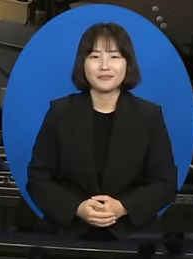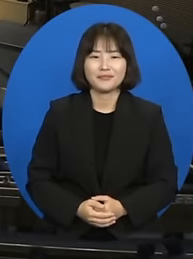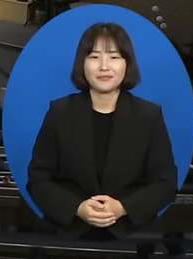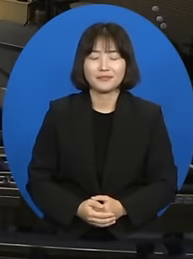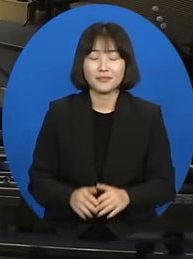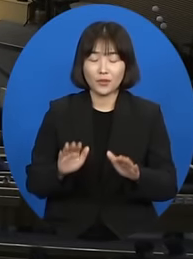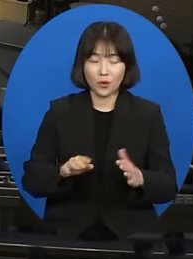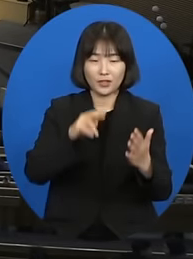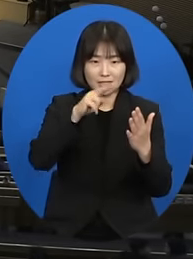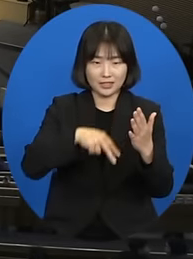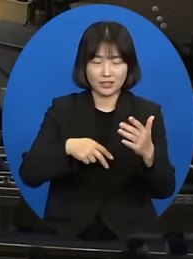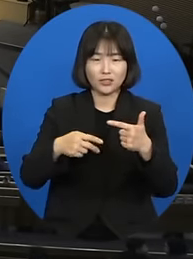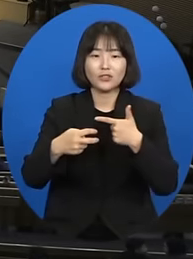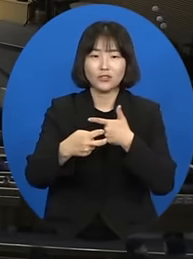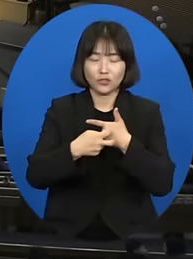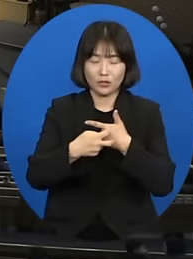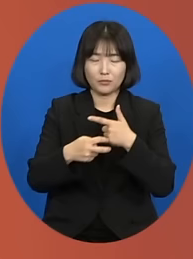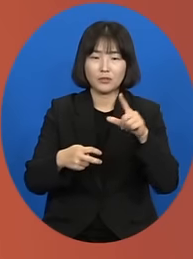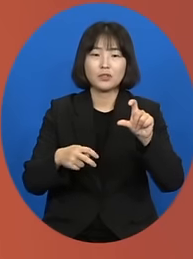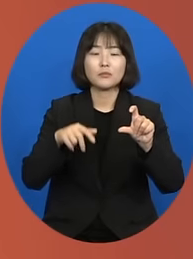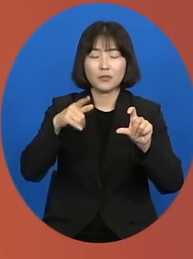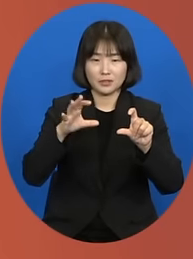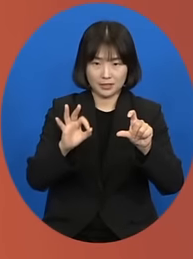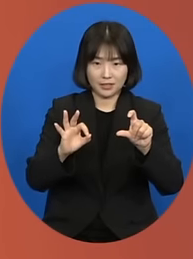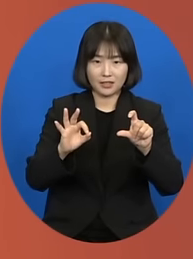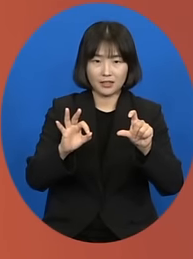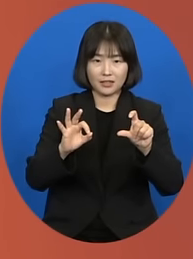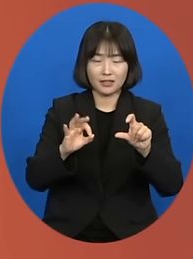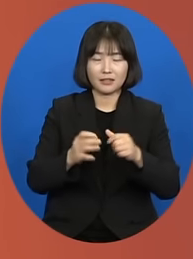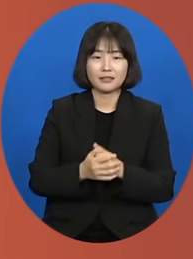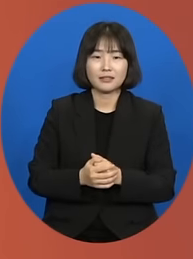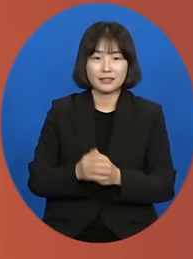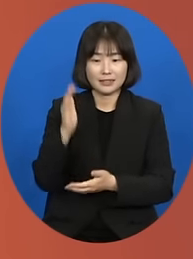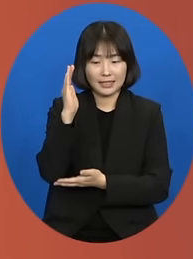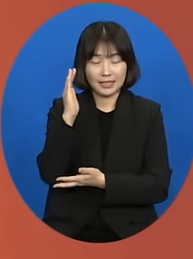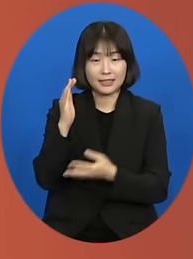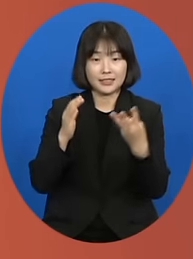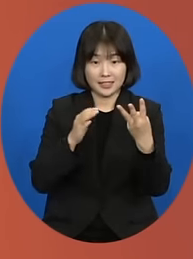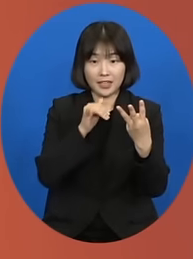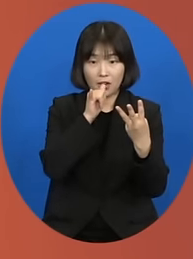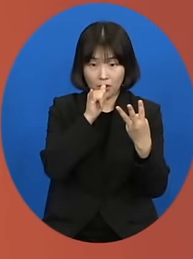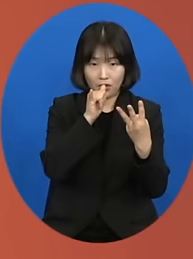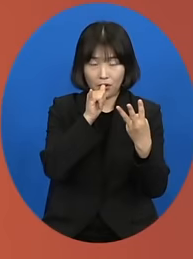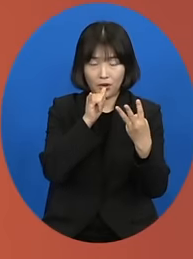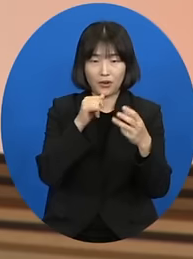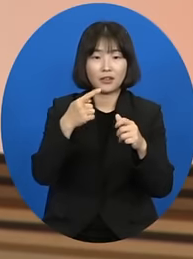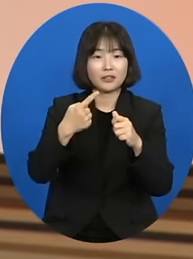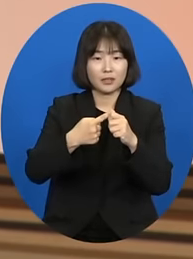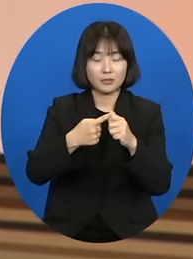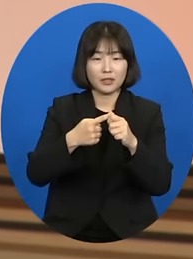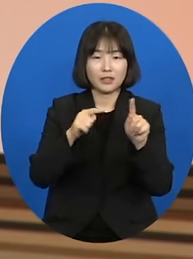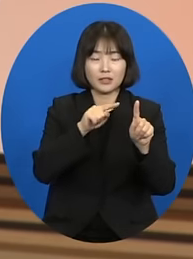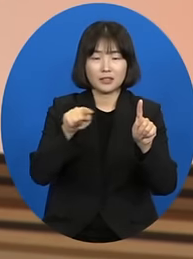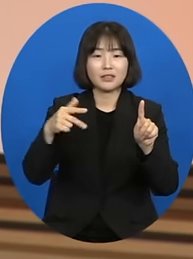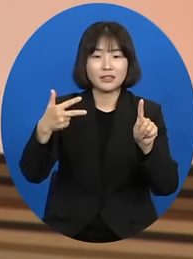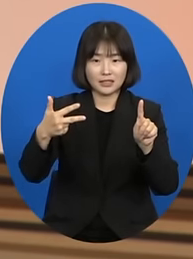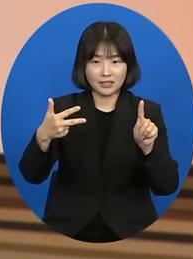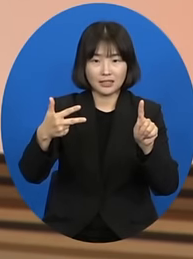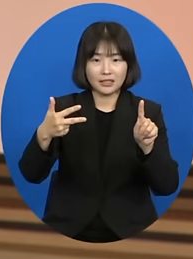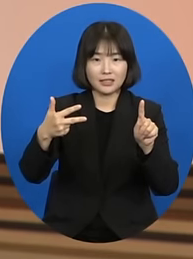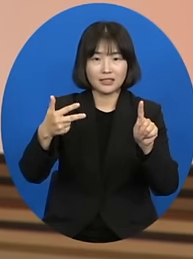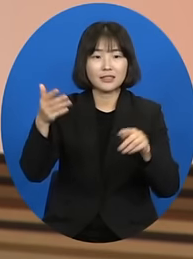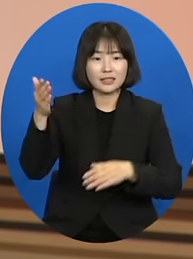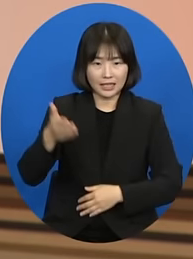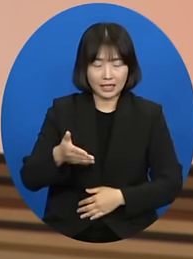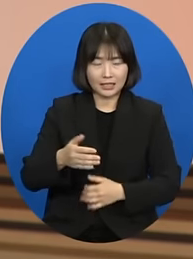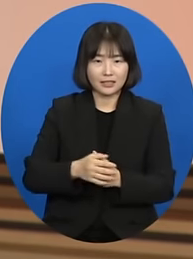오늘 우리가 읽은 누가복음 15장에는 세 가지 이야기가 나옵니다. 첫 번째 1절부터 7절까지는